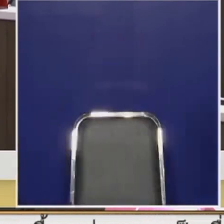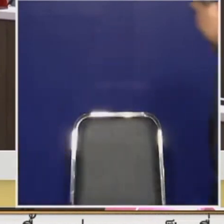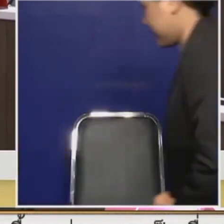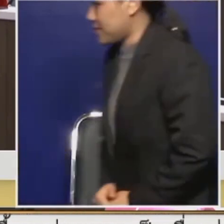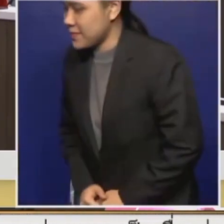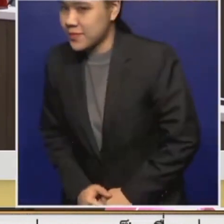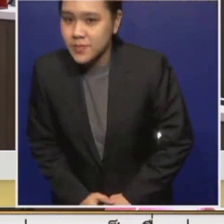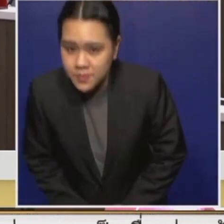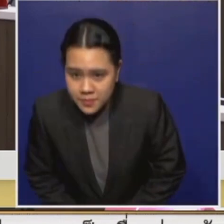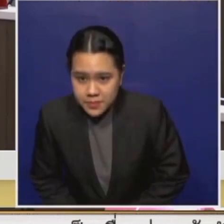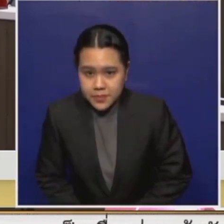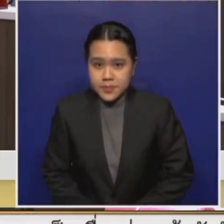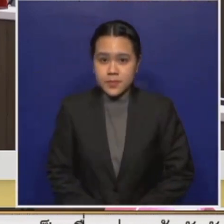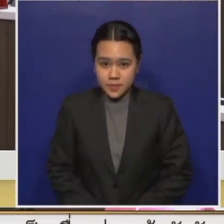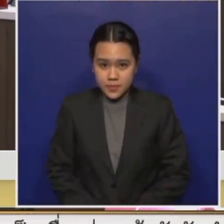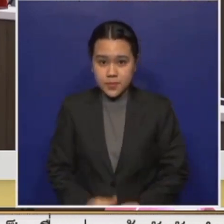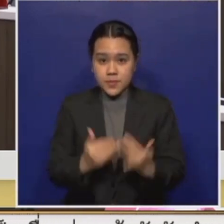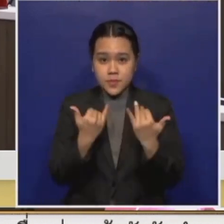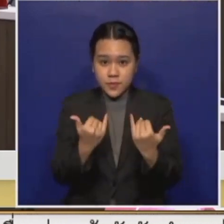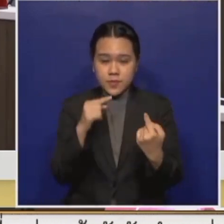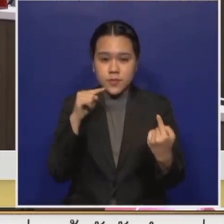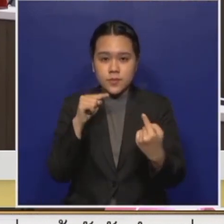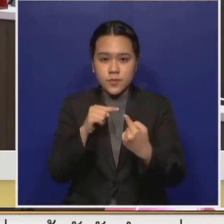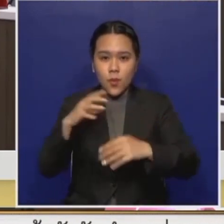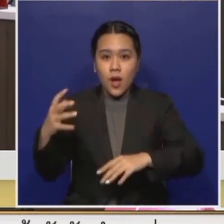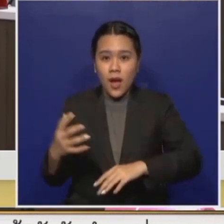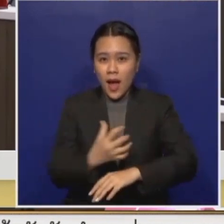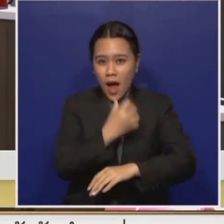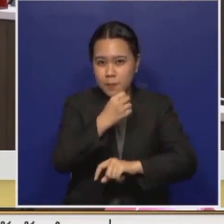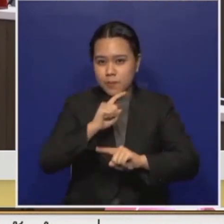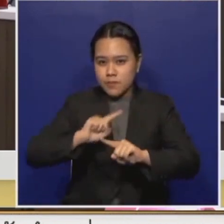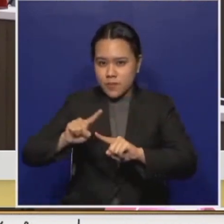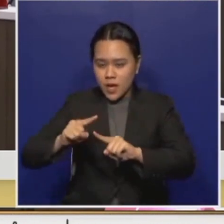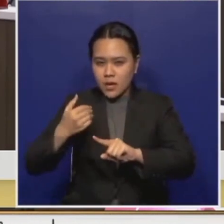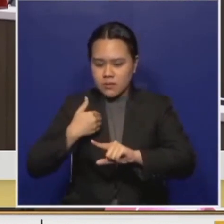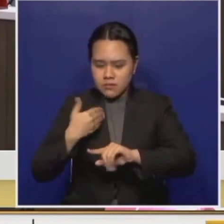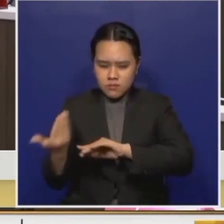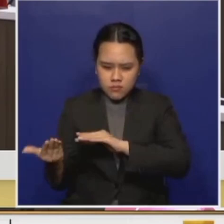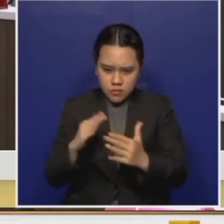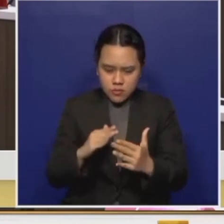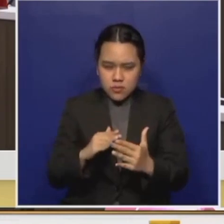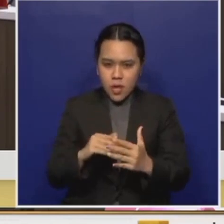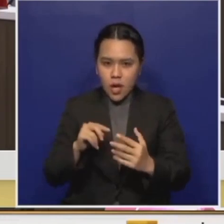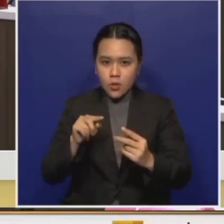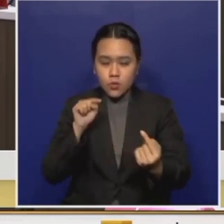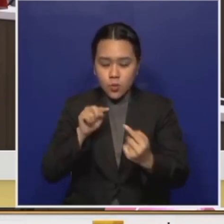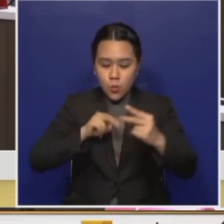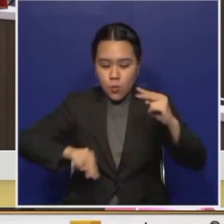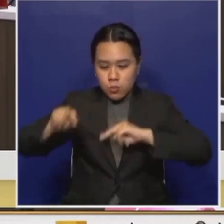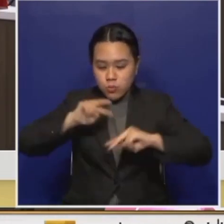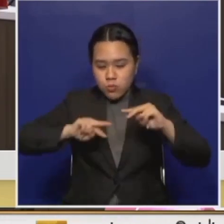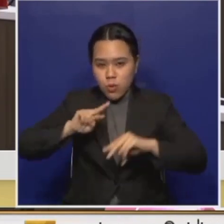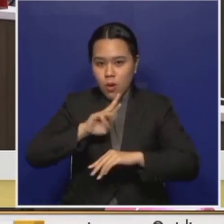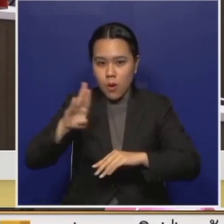กระบว primarilyที่จะทำรายร้างทางการเวืองทำรายร้างการปุของระบบปชาทปลัยอันนั้คือ ข้